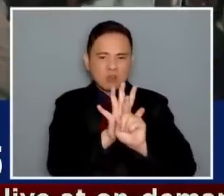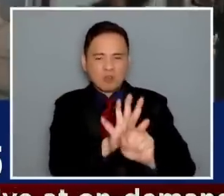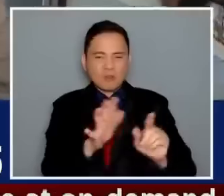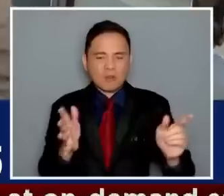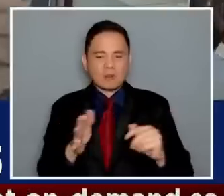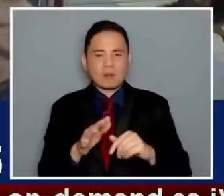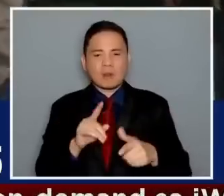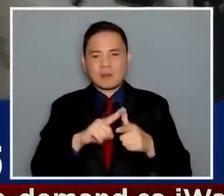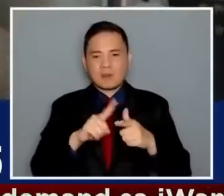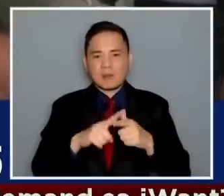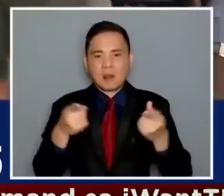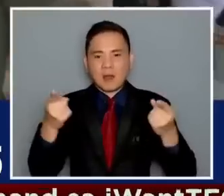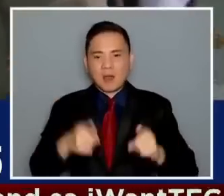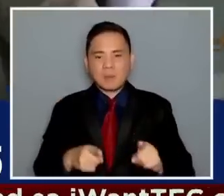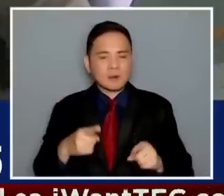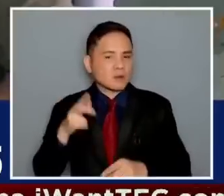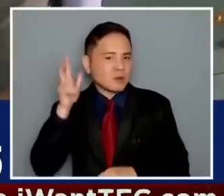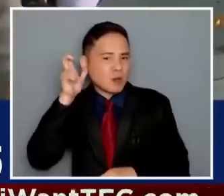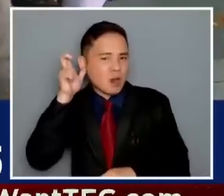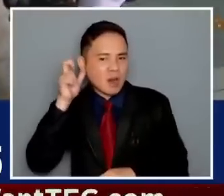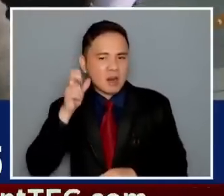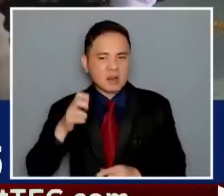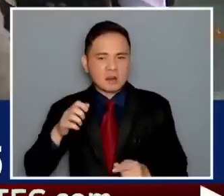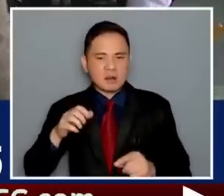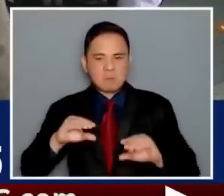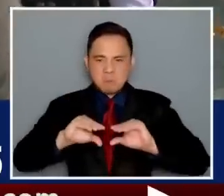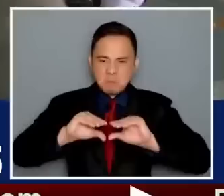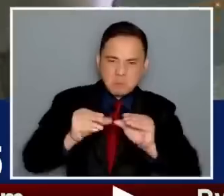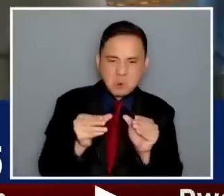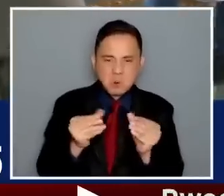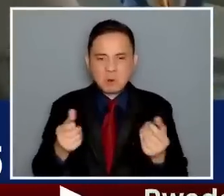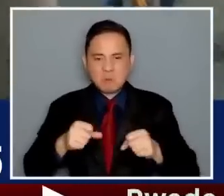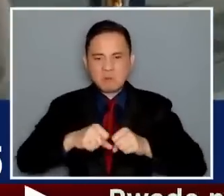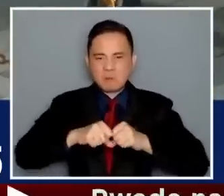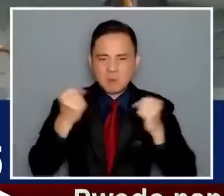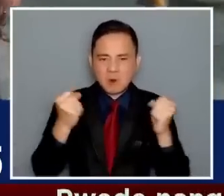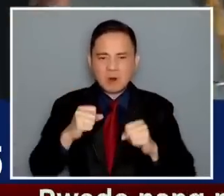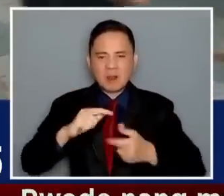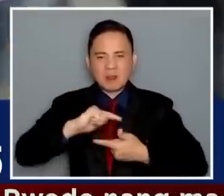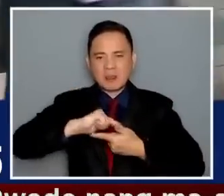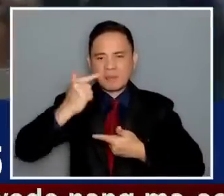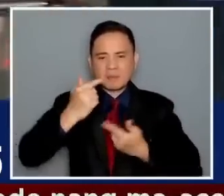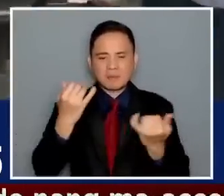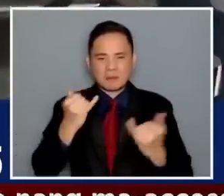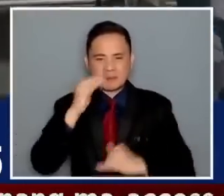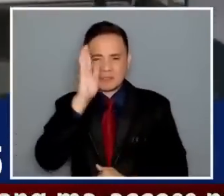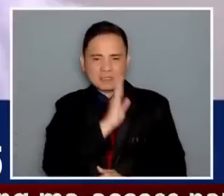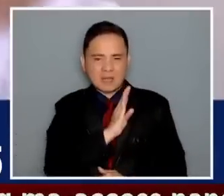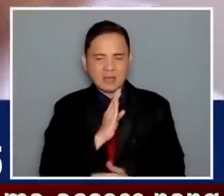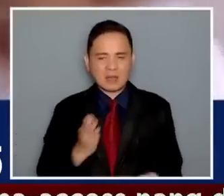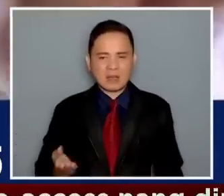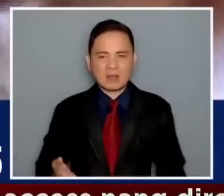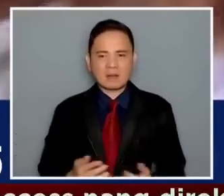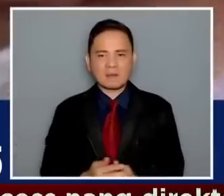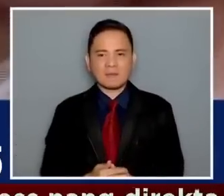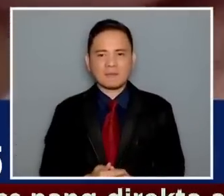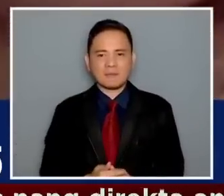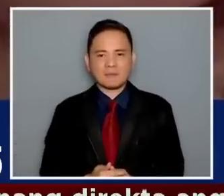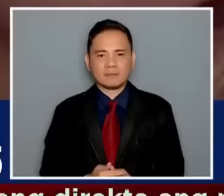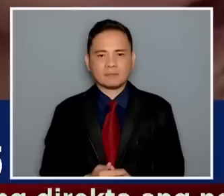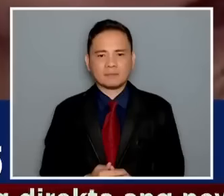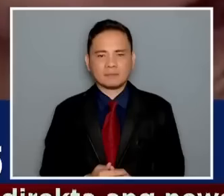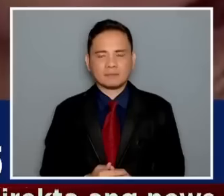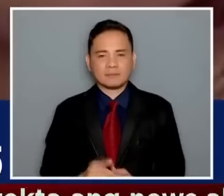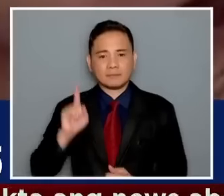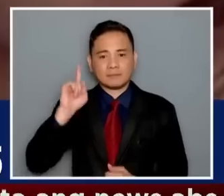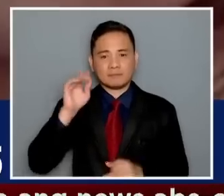lang, nakarinig na siya ng malakas na tunog. Yun pala, laptop na niya ang nasira. May ano rin po siya dito. Ito po